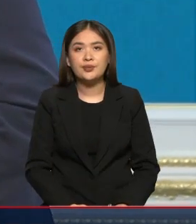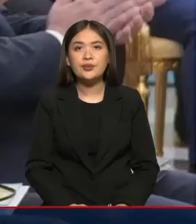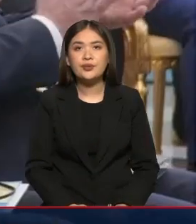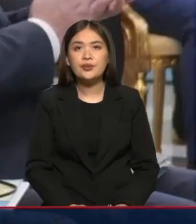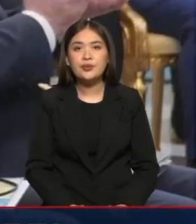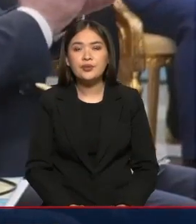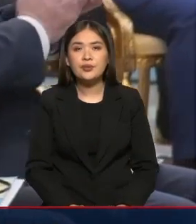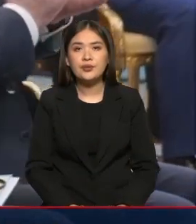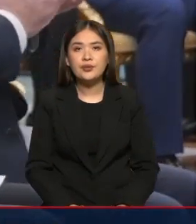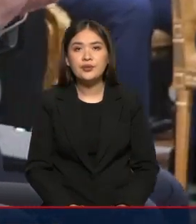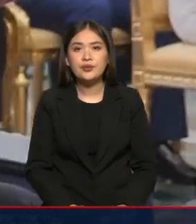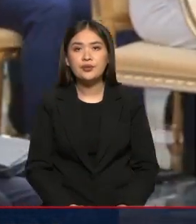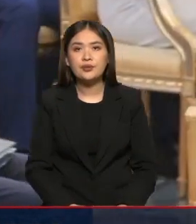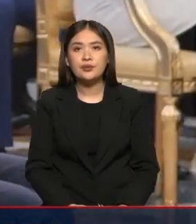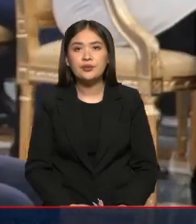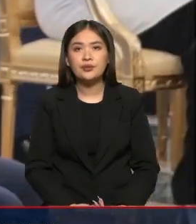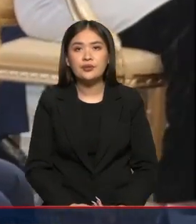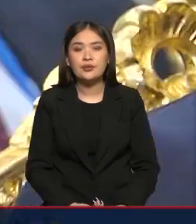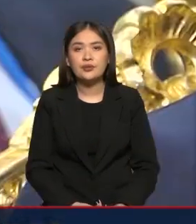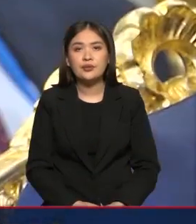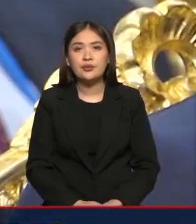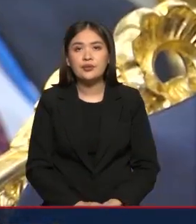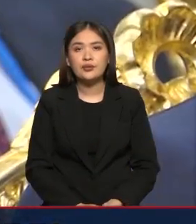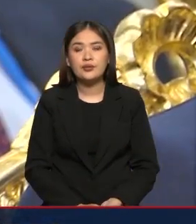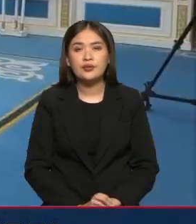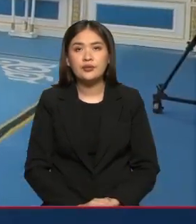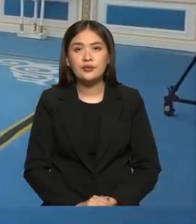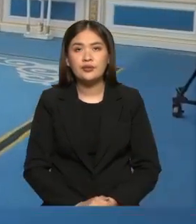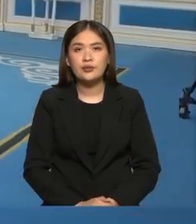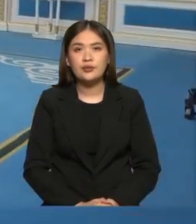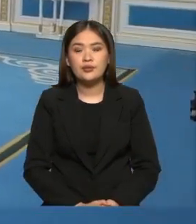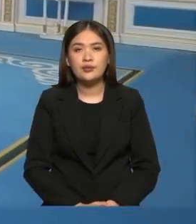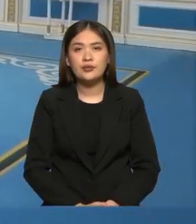Асылбек Тойбек, Райымбек Бигожаев, Жібек Жолы.